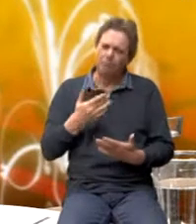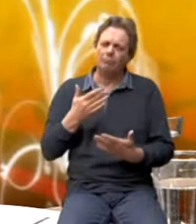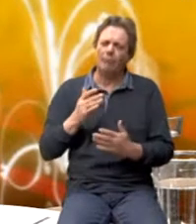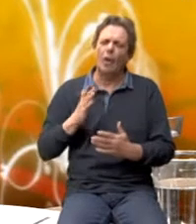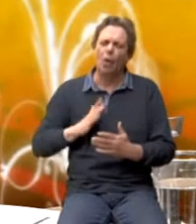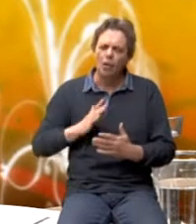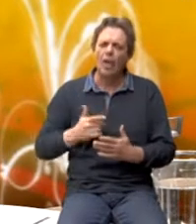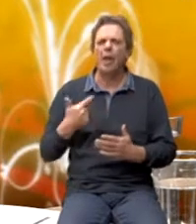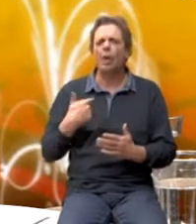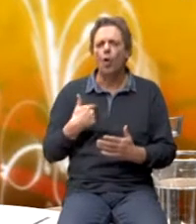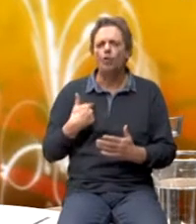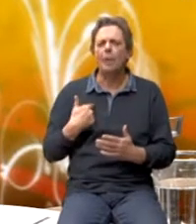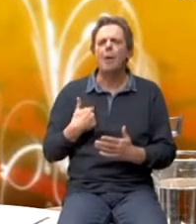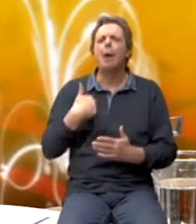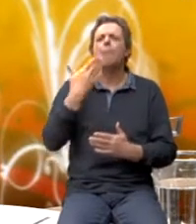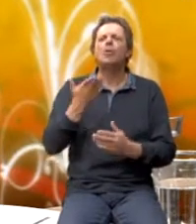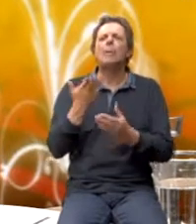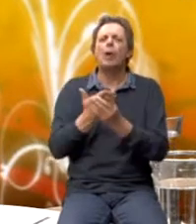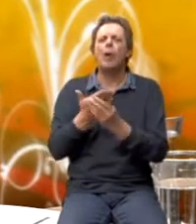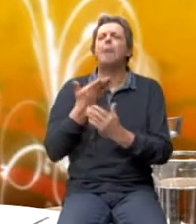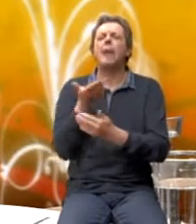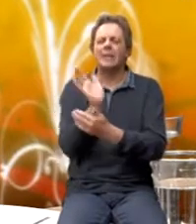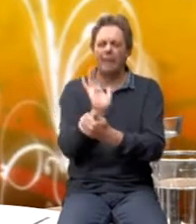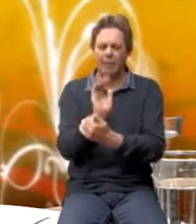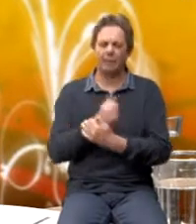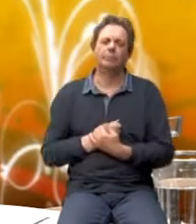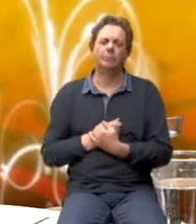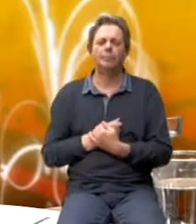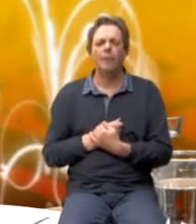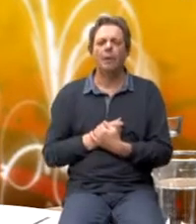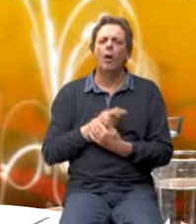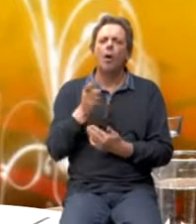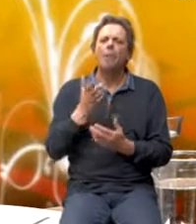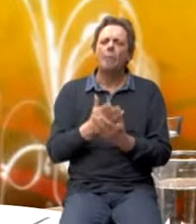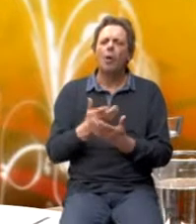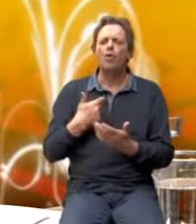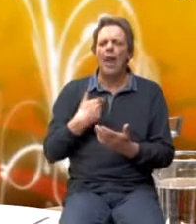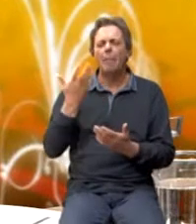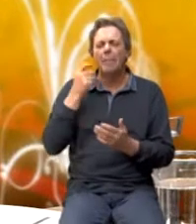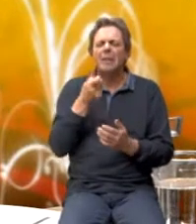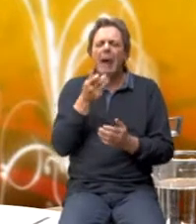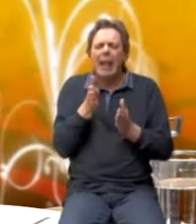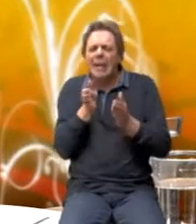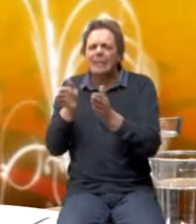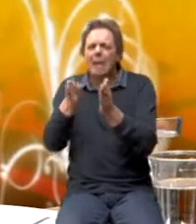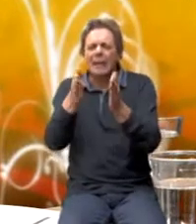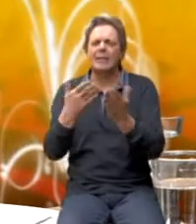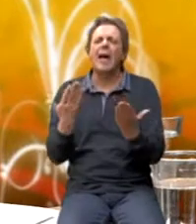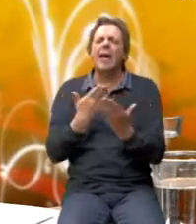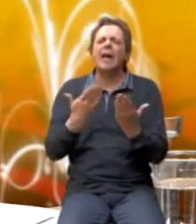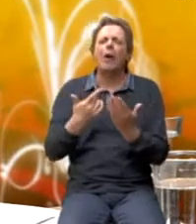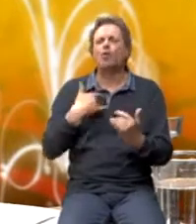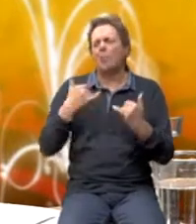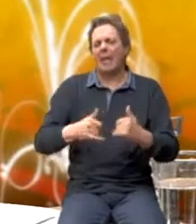priloga predstaviti. Sad pogledajte jedan prilog, a taj prilog će nama biti jedan mala smjernica kako ćemo mi